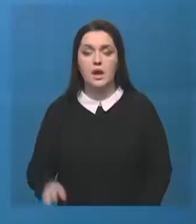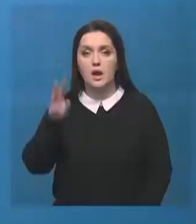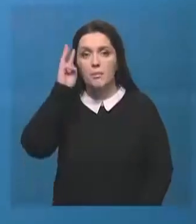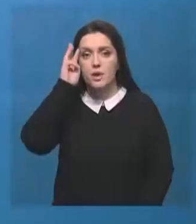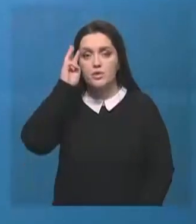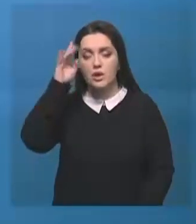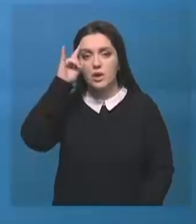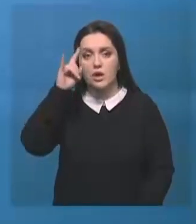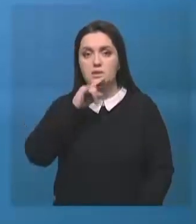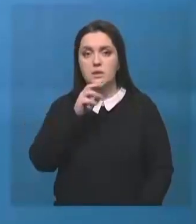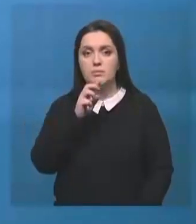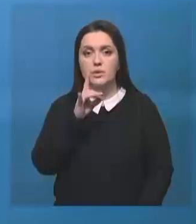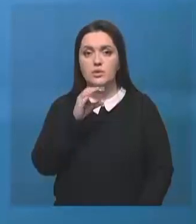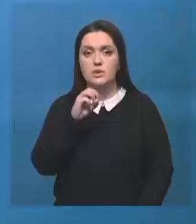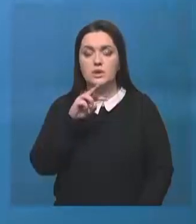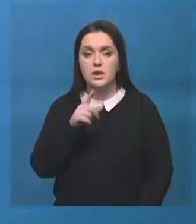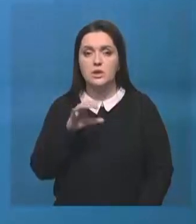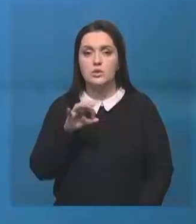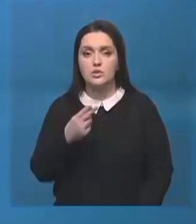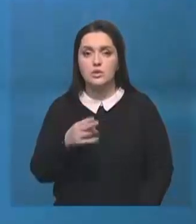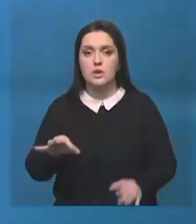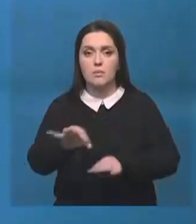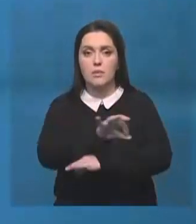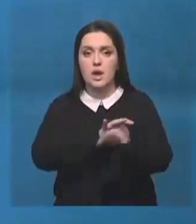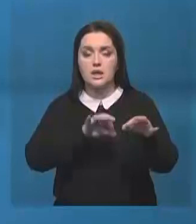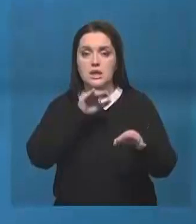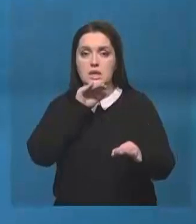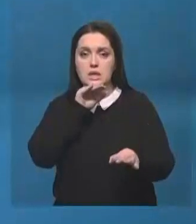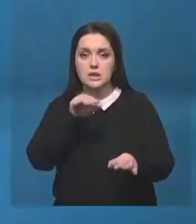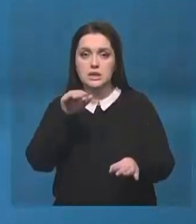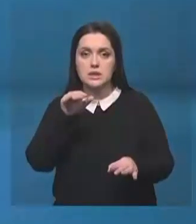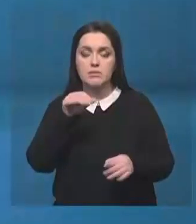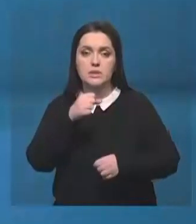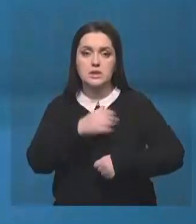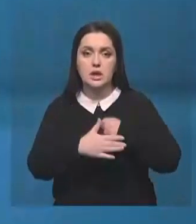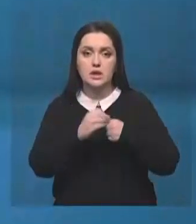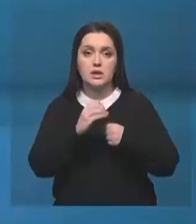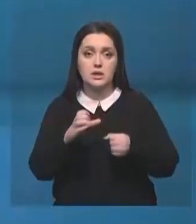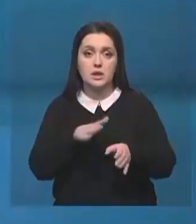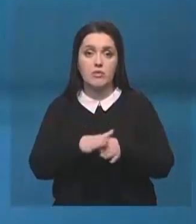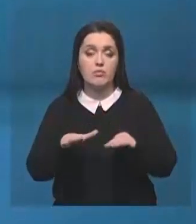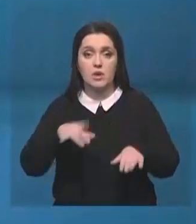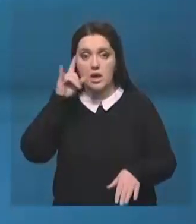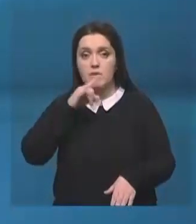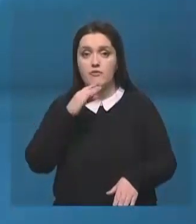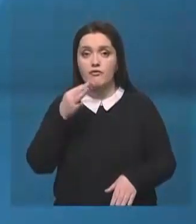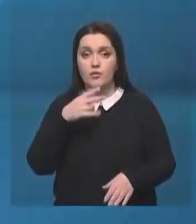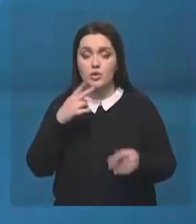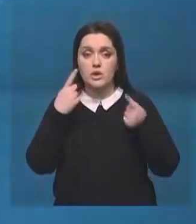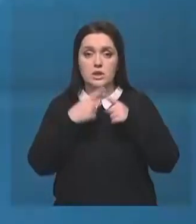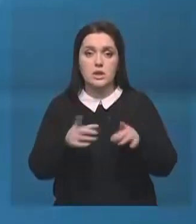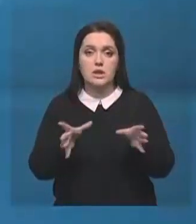В посольстве Казахстана в Брюсселе презентовали социальные проекты экспертного центра ЕС, реализованные в Казахстане. Фонд